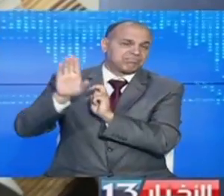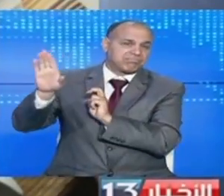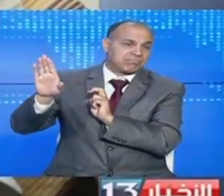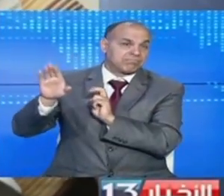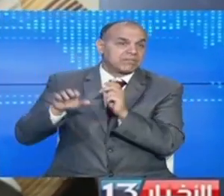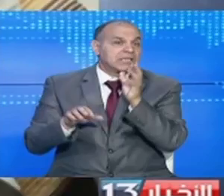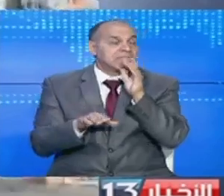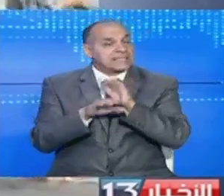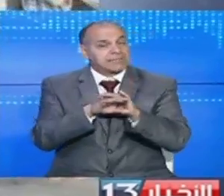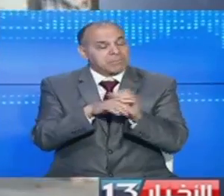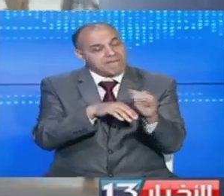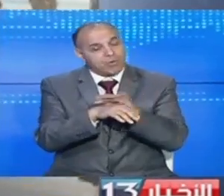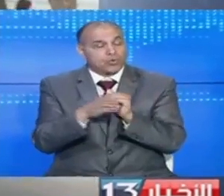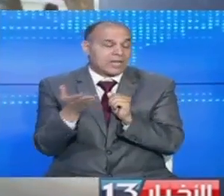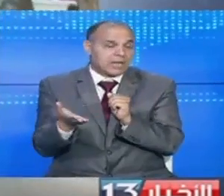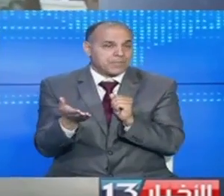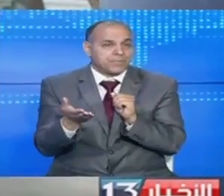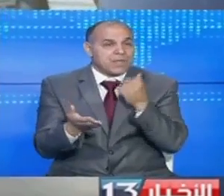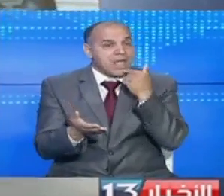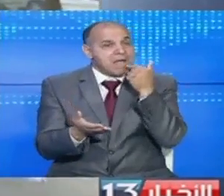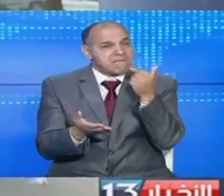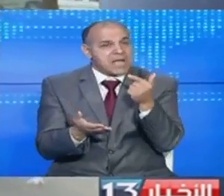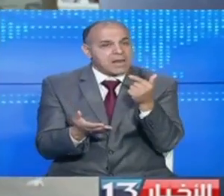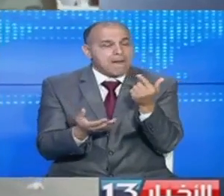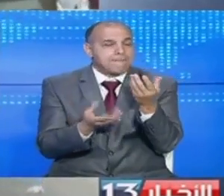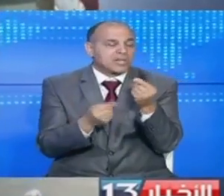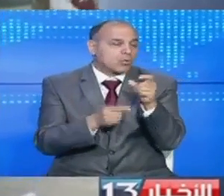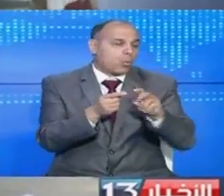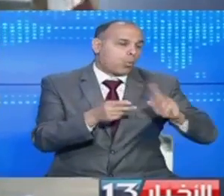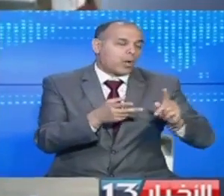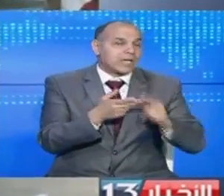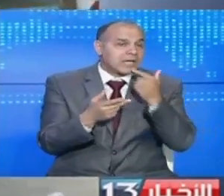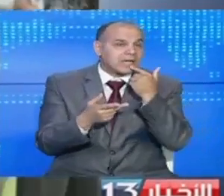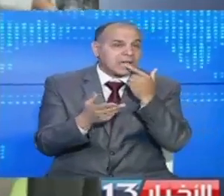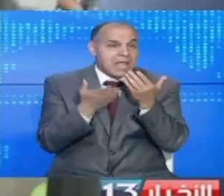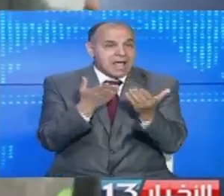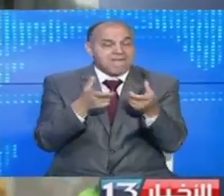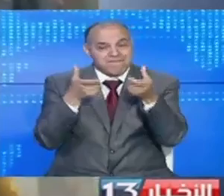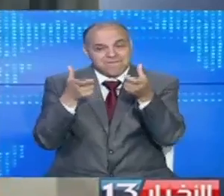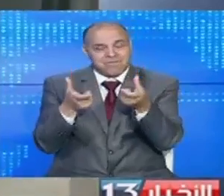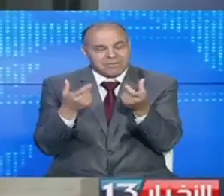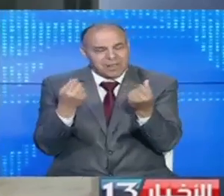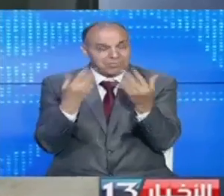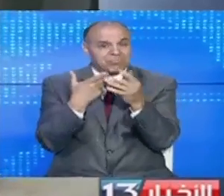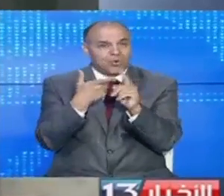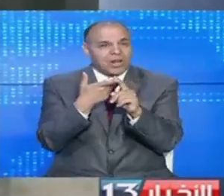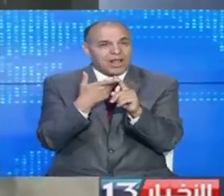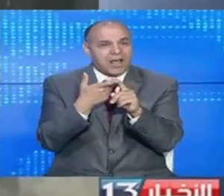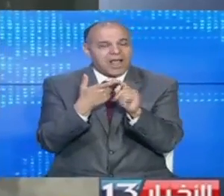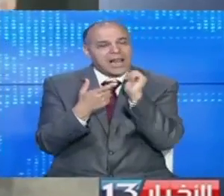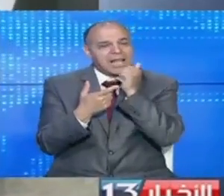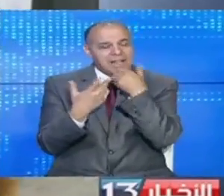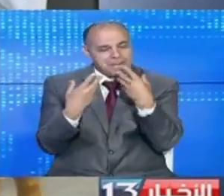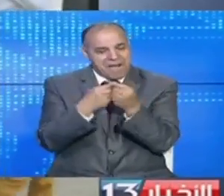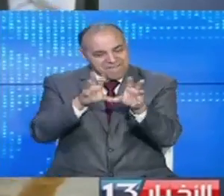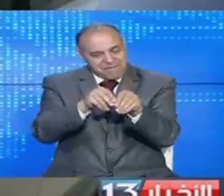عائلتهم بسبب فيروس كورونا، فإن لعدد آخر منهم كانت الفرصة المواتية لقضاء العيد